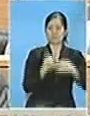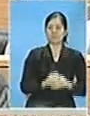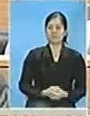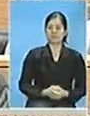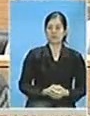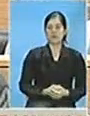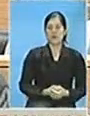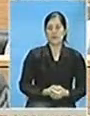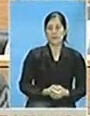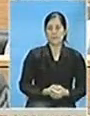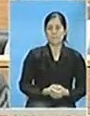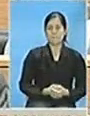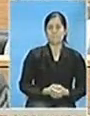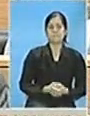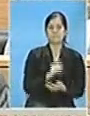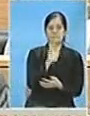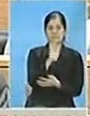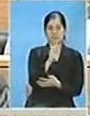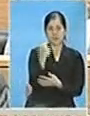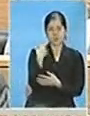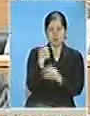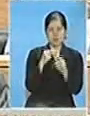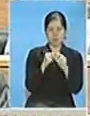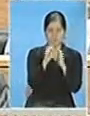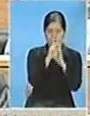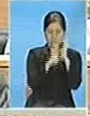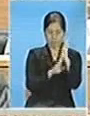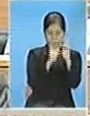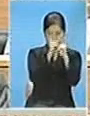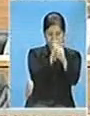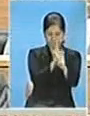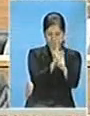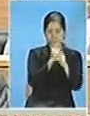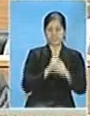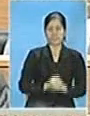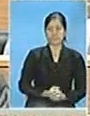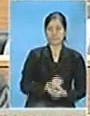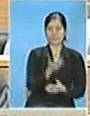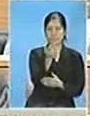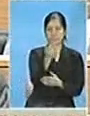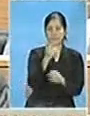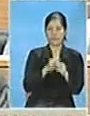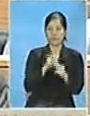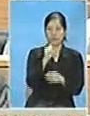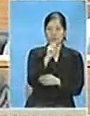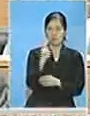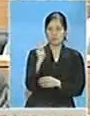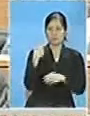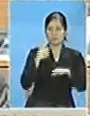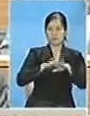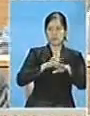คือไม่ได้ละครับผมไม่อนุญาตละครับเพราะว่าต้องรักษากติกานะครับเพราะว่าคุณหมอสุกิจท่านกำชับผมแล้ว